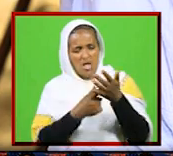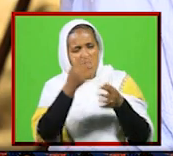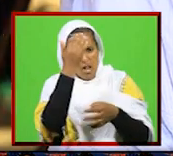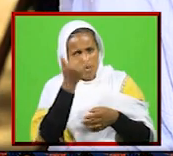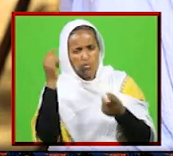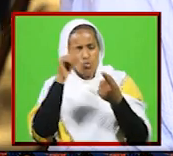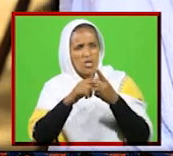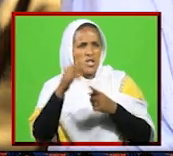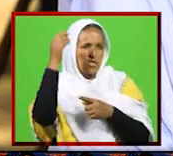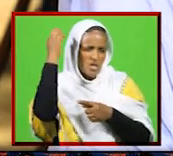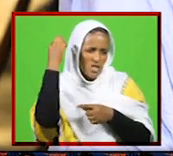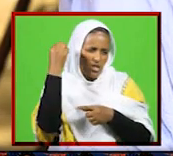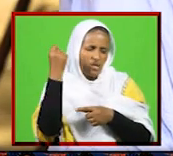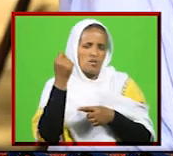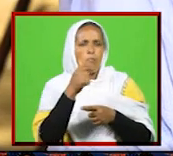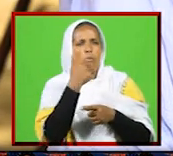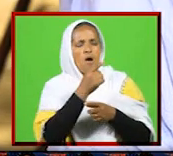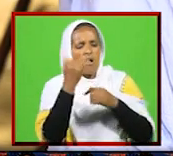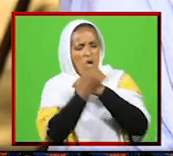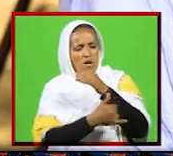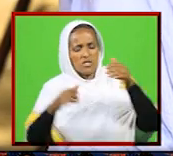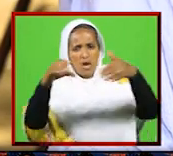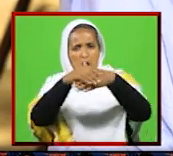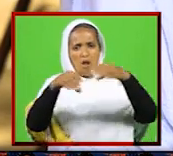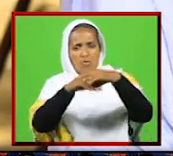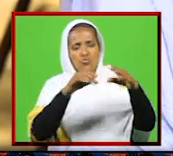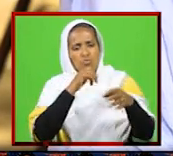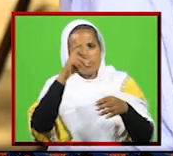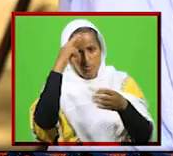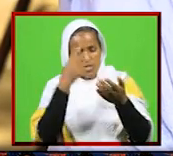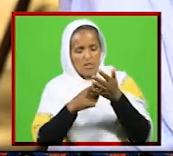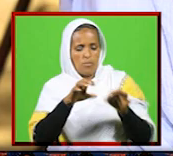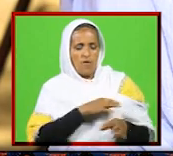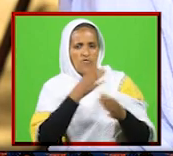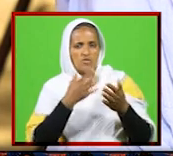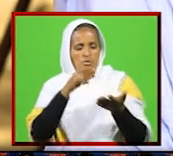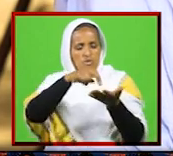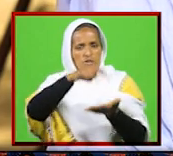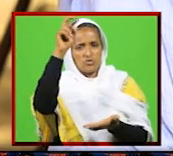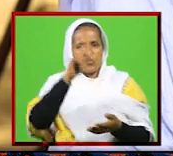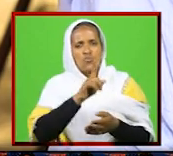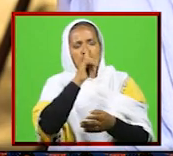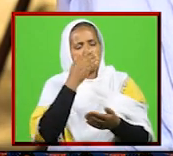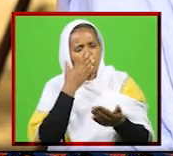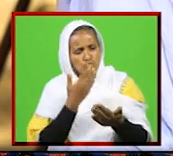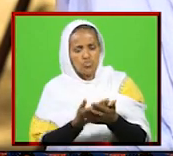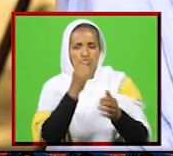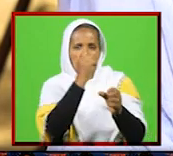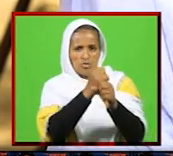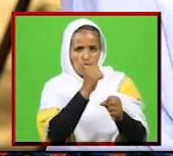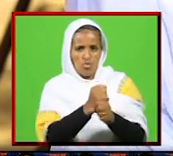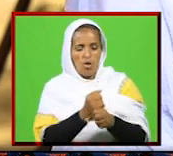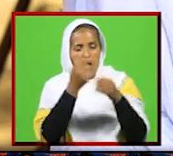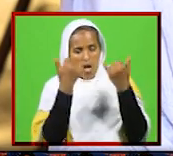ከአባቶቻቸው ሲረዱ ስለነበረ ለምን ወደ ጥንት ማንነቱ አይመለስም፣ ለምን ለሀገር አላስተዋውቅም በሚል መንፈሳዊ ትንሣኤ ተነስተው